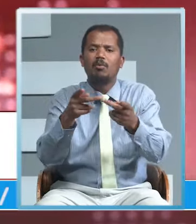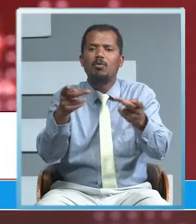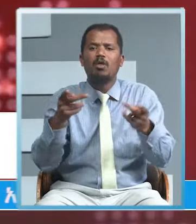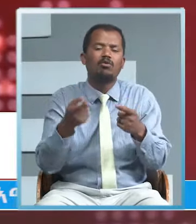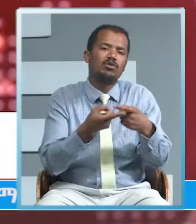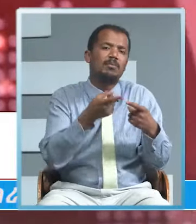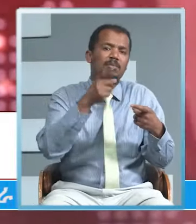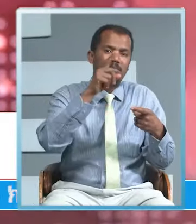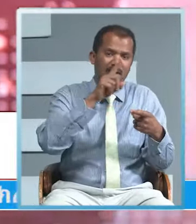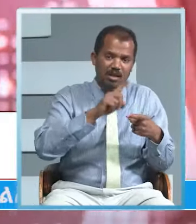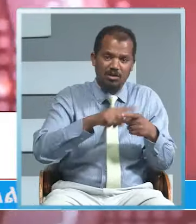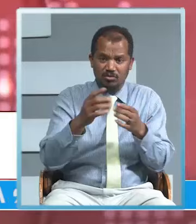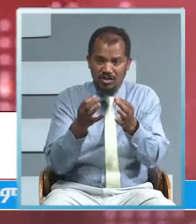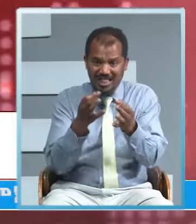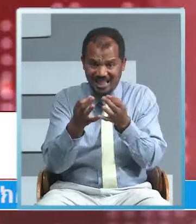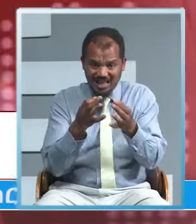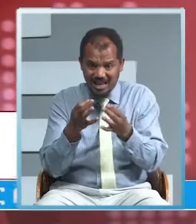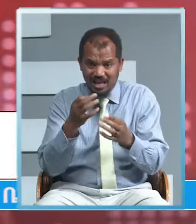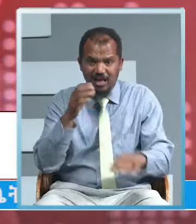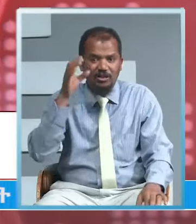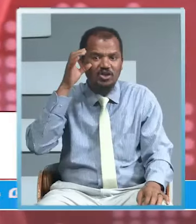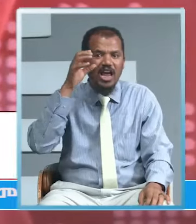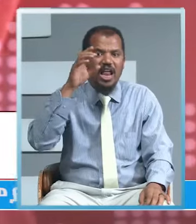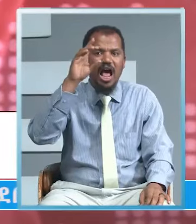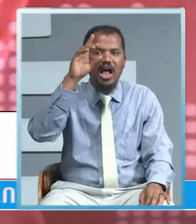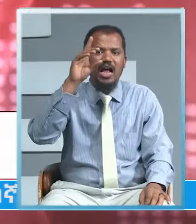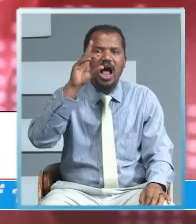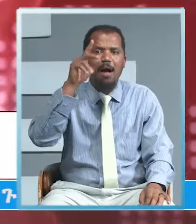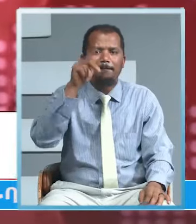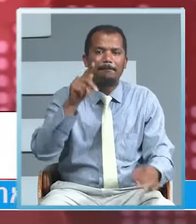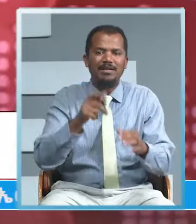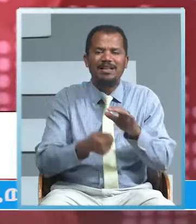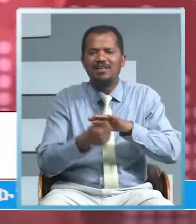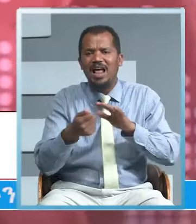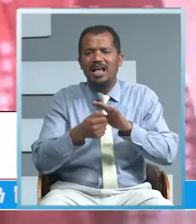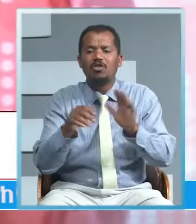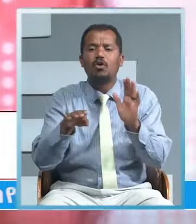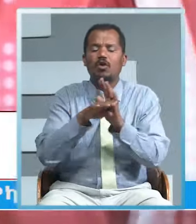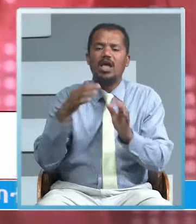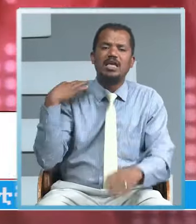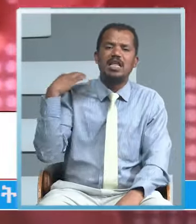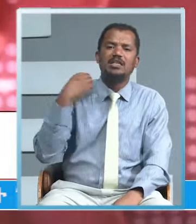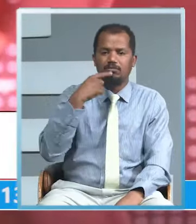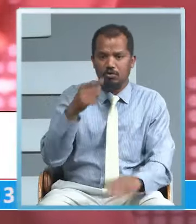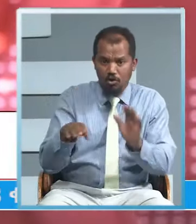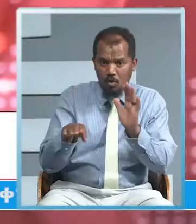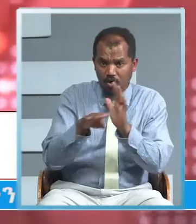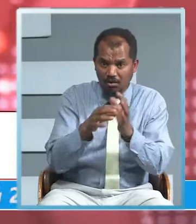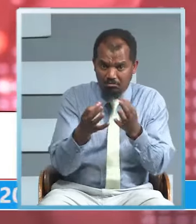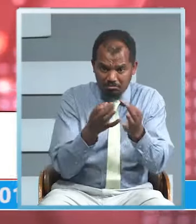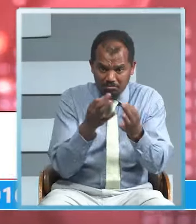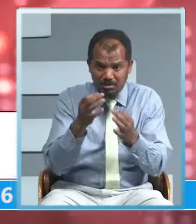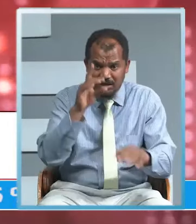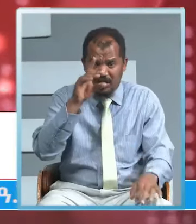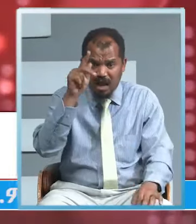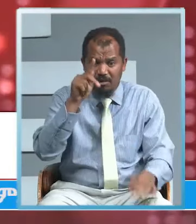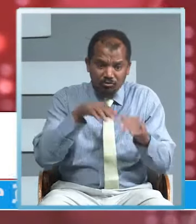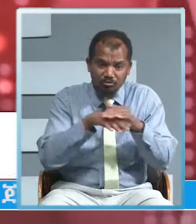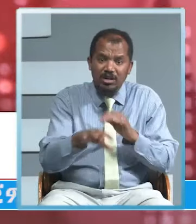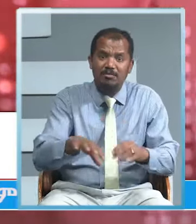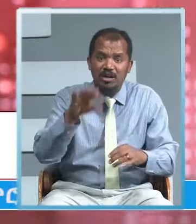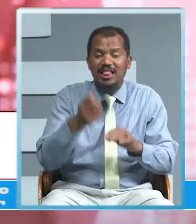ቀያቸው እንደሚመለሱ እንደተገለጸላቸው በቻይና ካምፕ የተፈናቃዮች ተወካይ የሆኑት ግለሰብ ተናግሯል። ተወካዩ እንደገለጹት በካምፕ